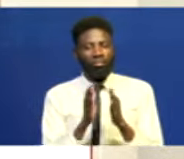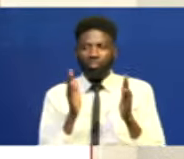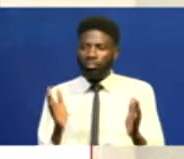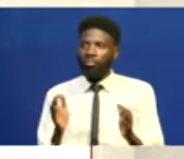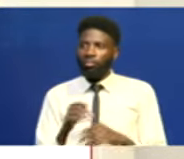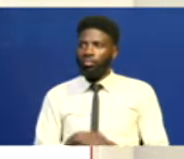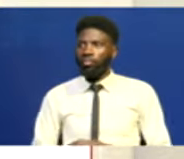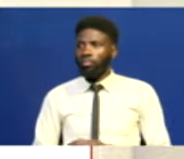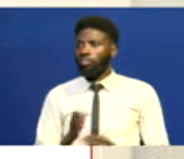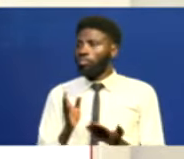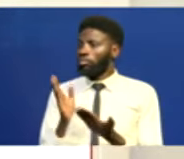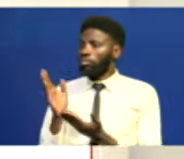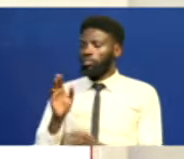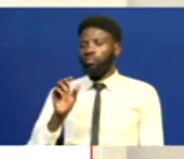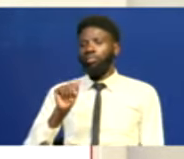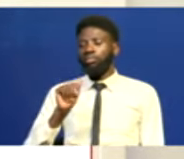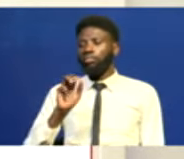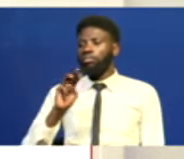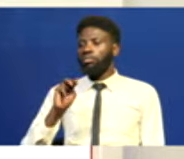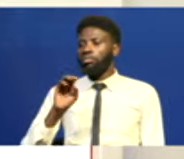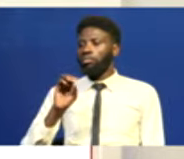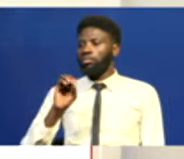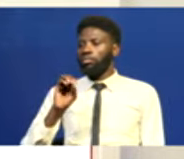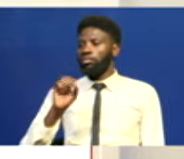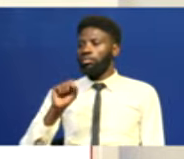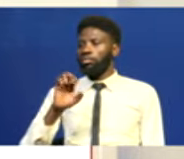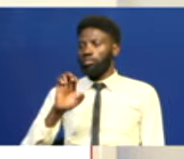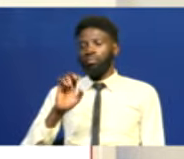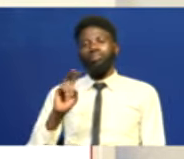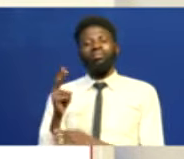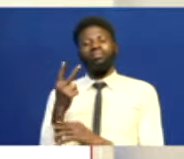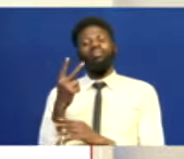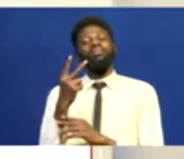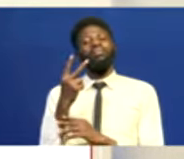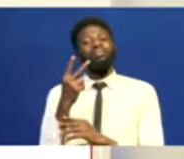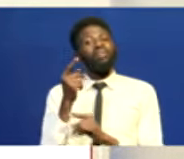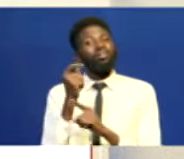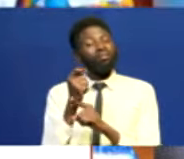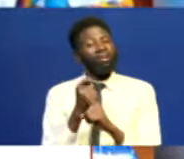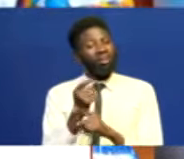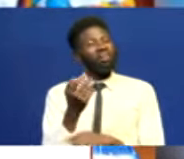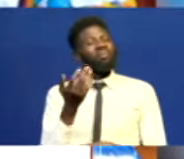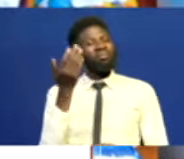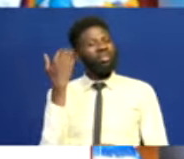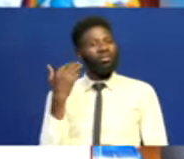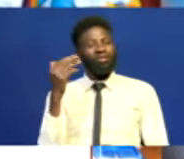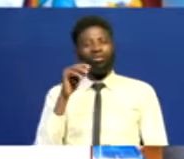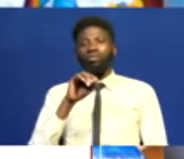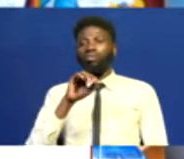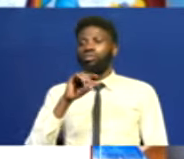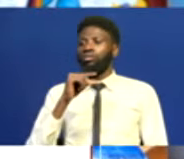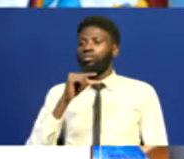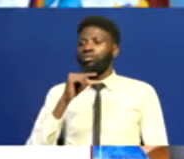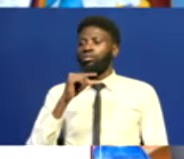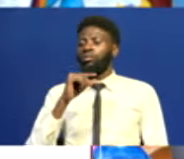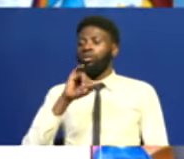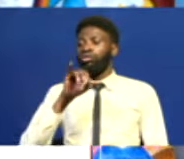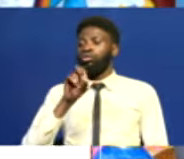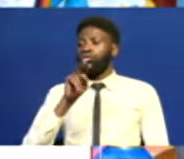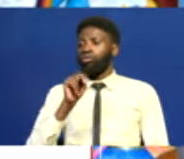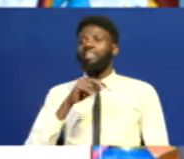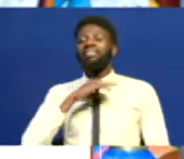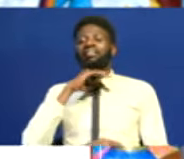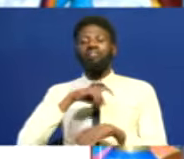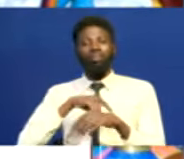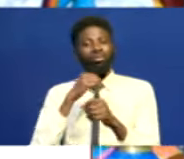Amos Nyaribo anahudumu katika muhula wake wa pili baada ya kumrithi John Nyangarama ambaye alifariki akiwa ofisini. Hata hivyo, huenda